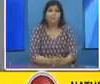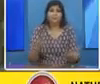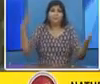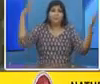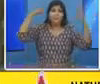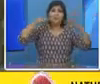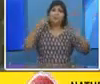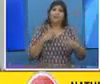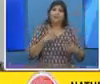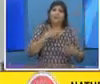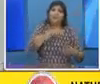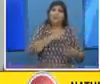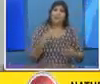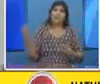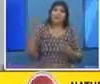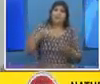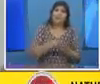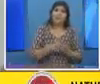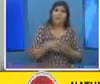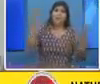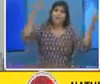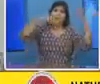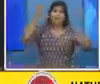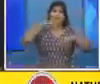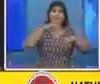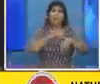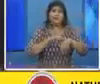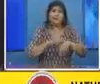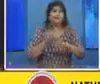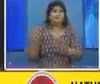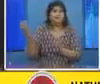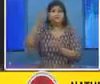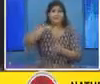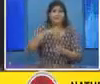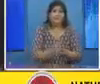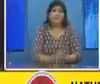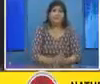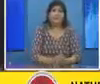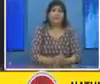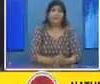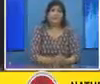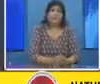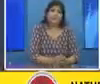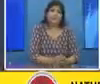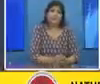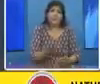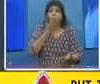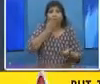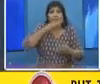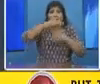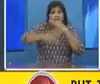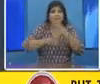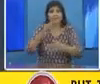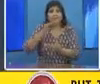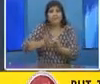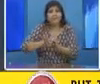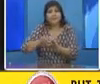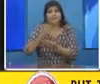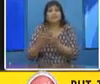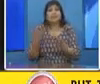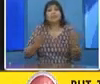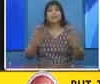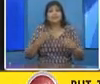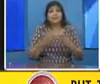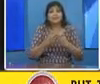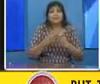एक तरह से बारिश के समय उनकी भरपाई करती है, रिफिलिंग करती है। लेकिन ये रिफिलिंग तभी हो